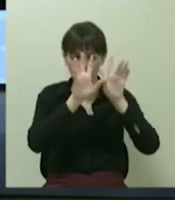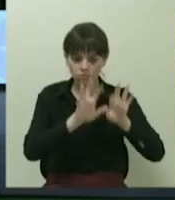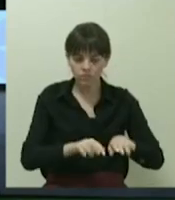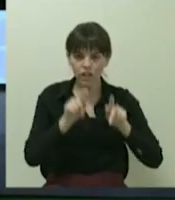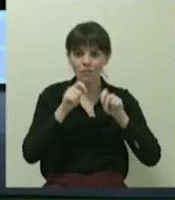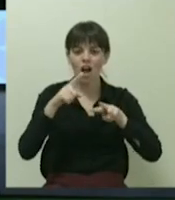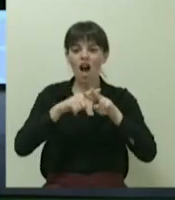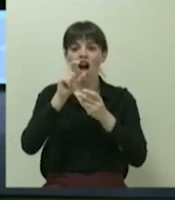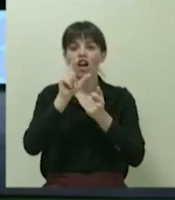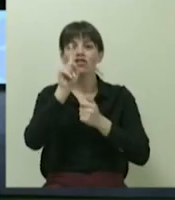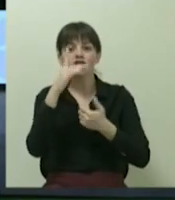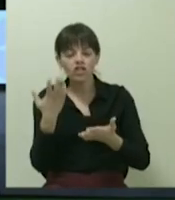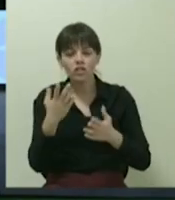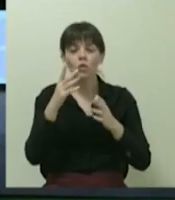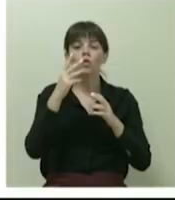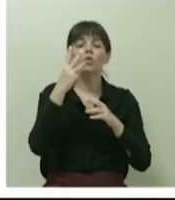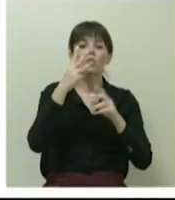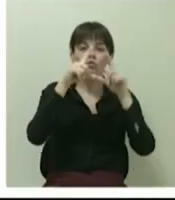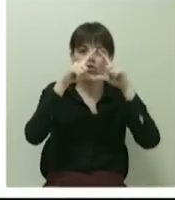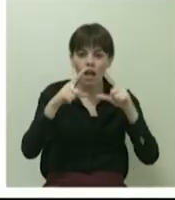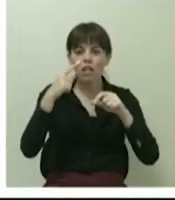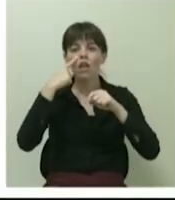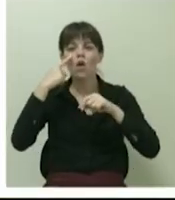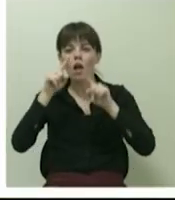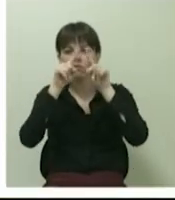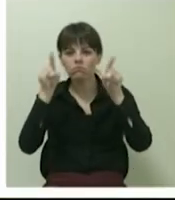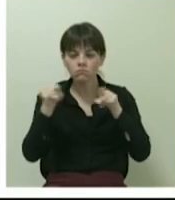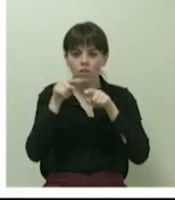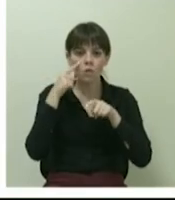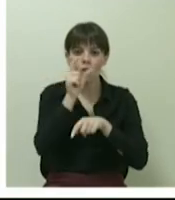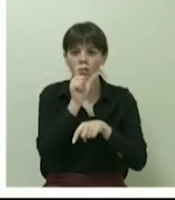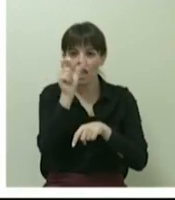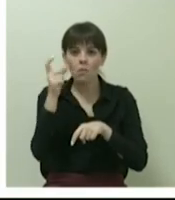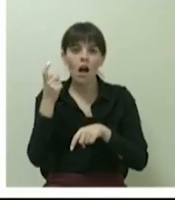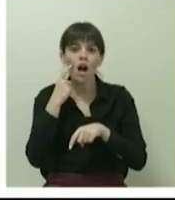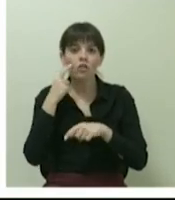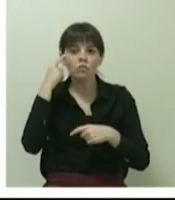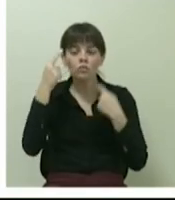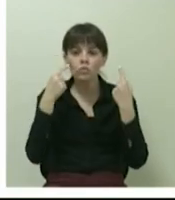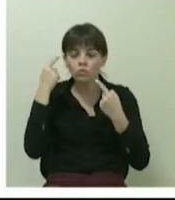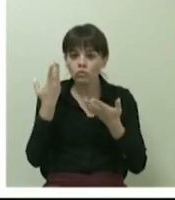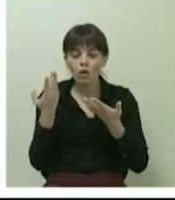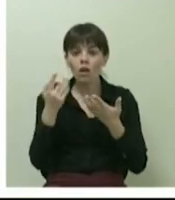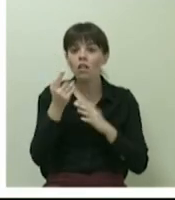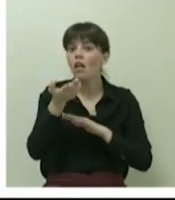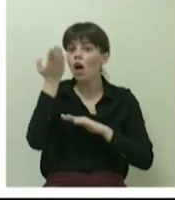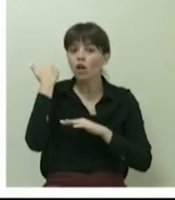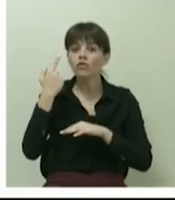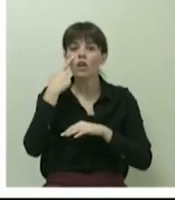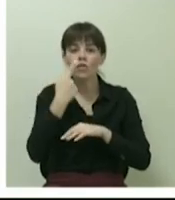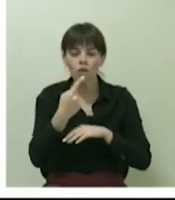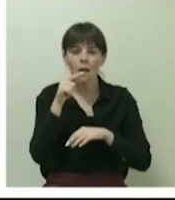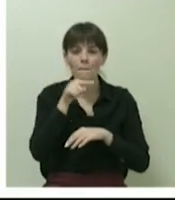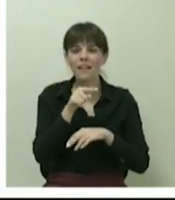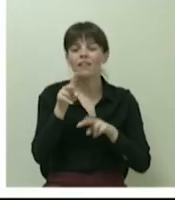Açı, dörtgen, üçgen filan bu kelimeleri Atatürk düşünüyor. Çünkü daha önce müselles,